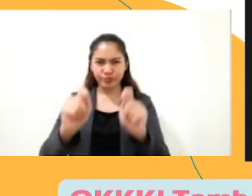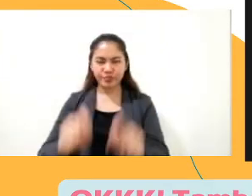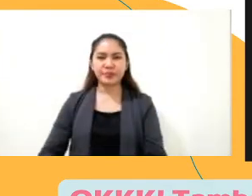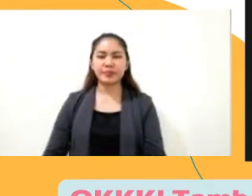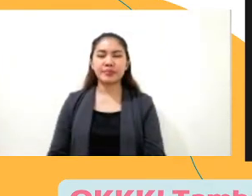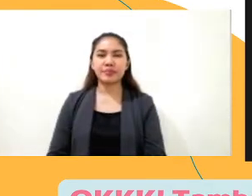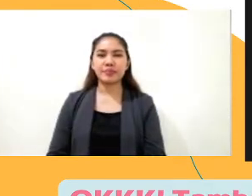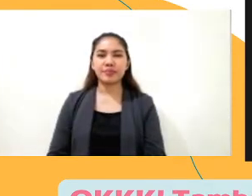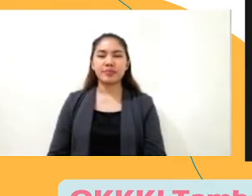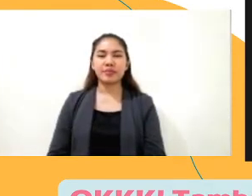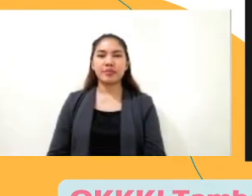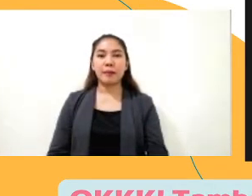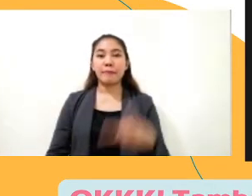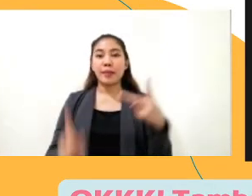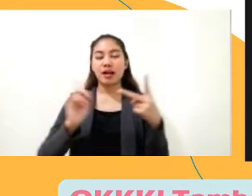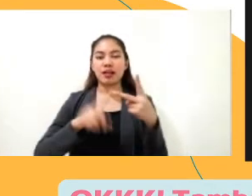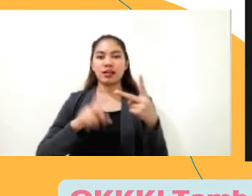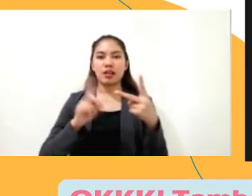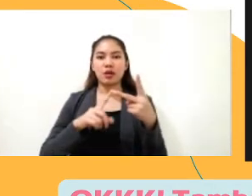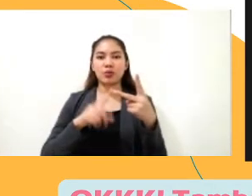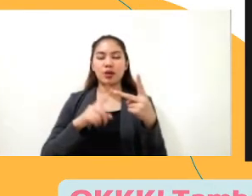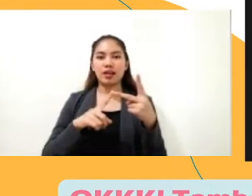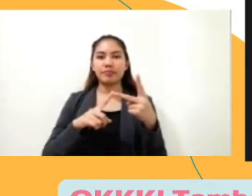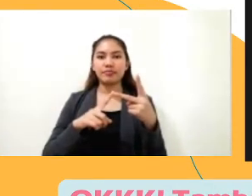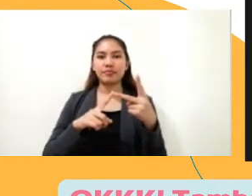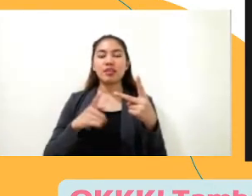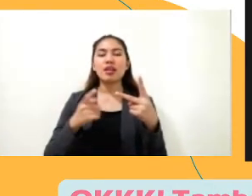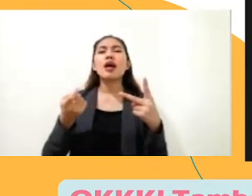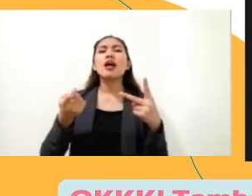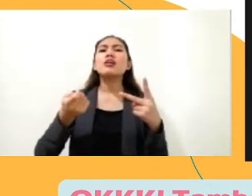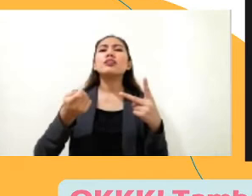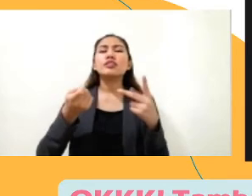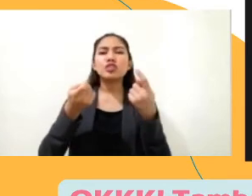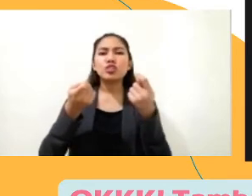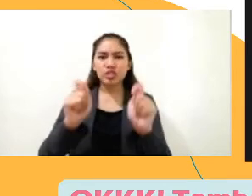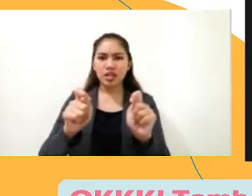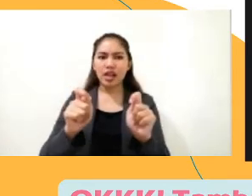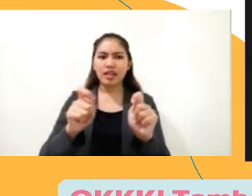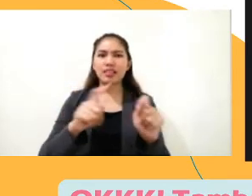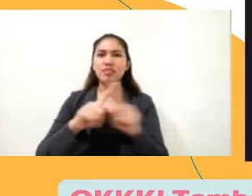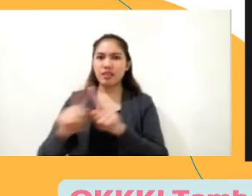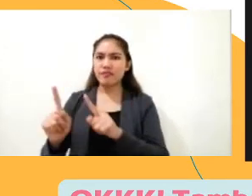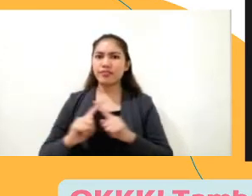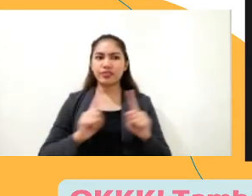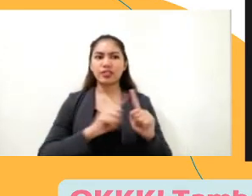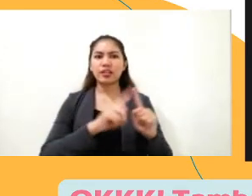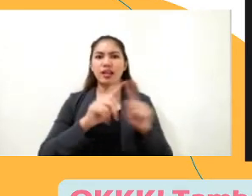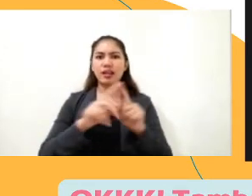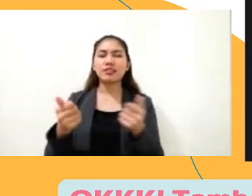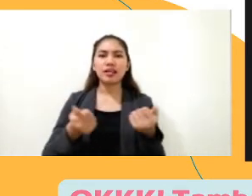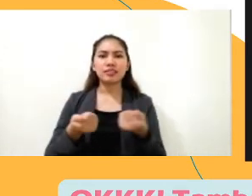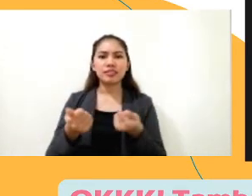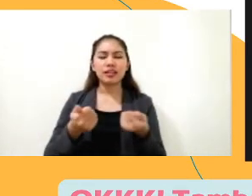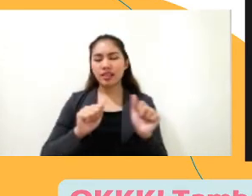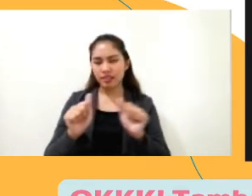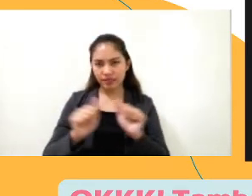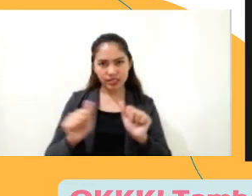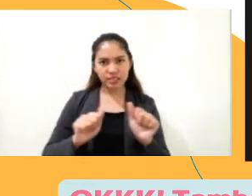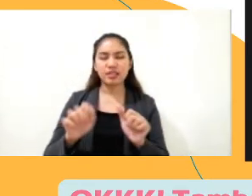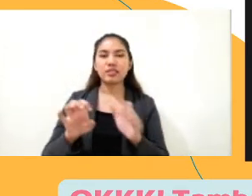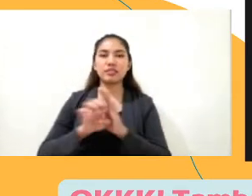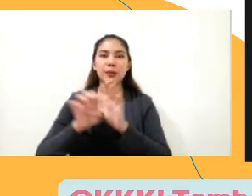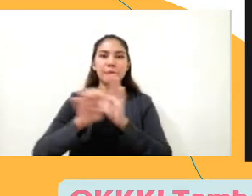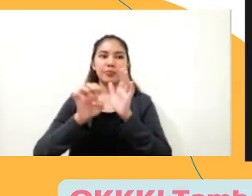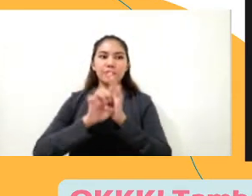yung pangalawang punto ko dito ay sumubok ng iba't ibang bagay o gawain. So pwedeng matuto